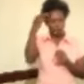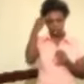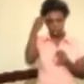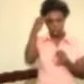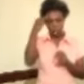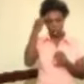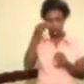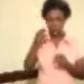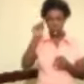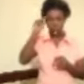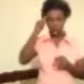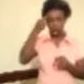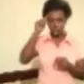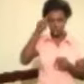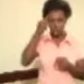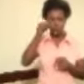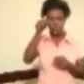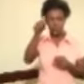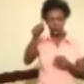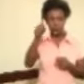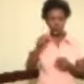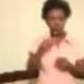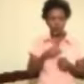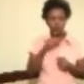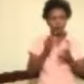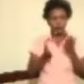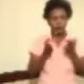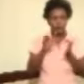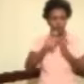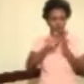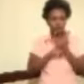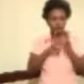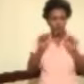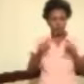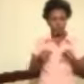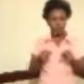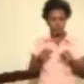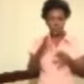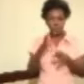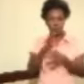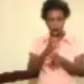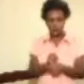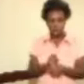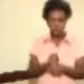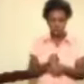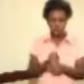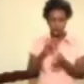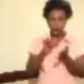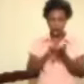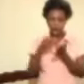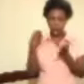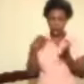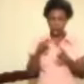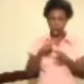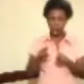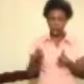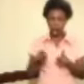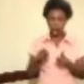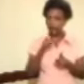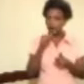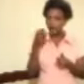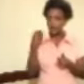peut-être, m'a dit que peut-être que dans certains cas, l'État connaît qui ça le gain, mais pas dans la totalité.